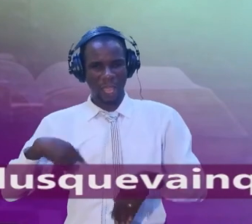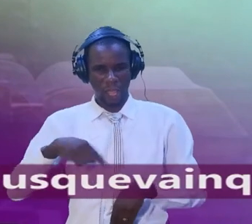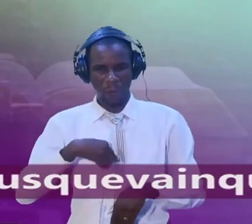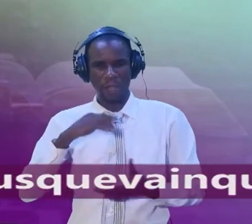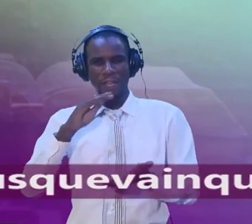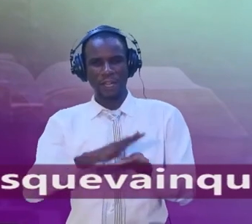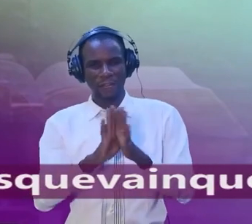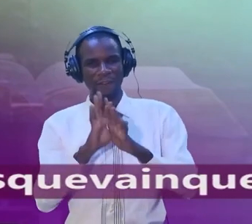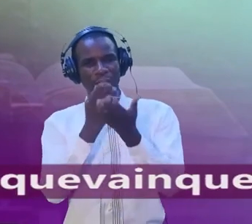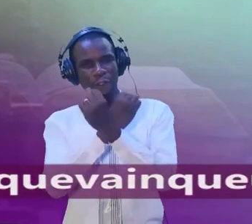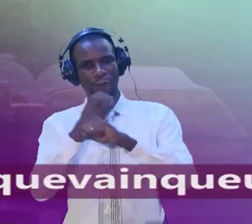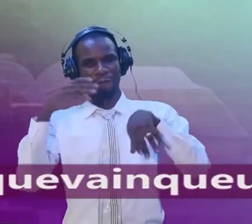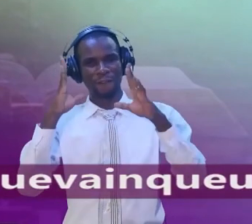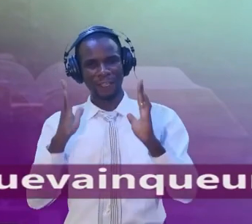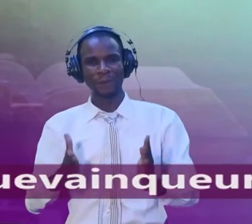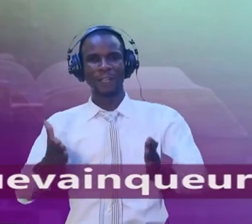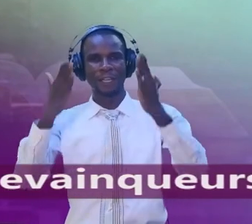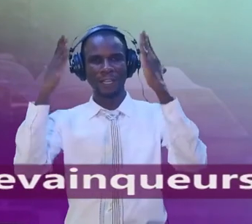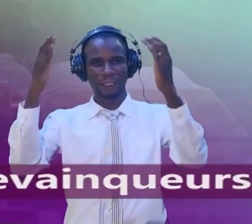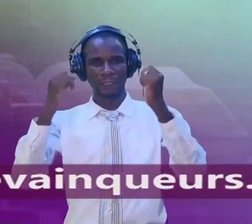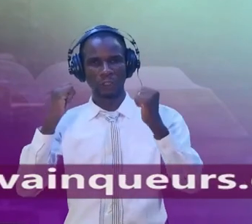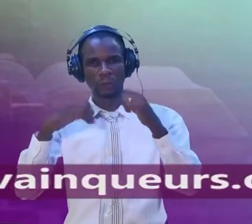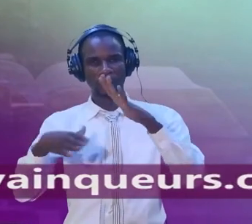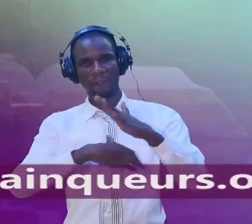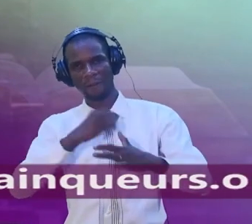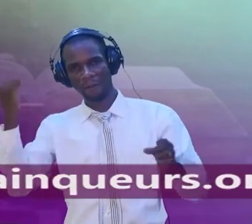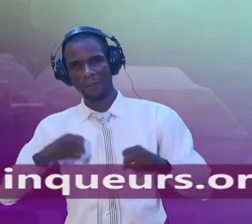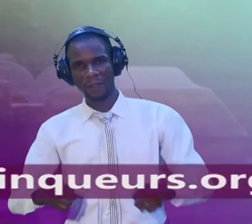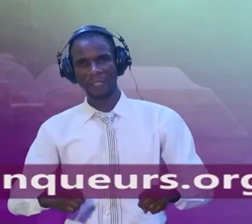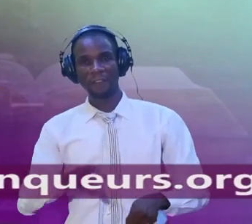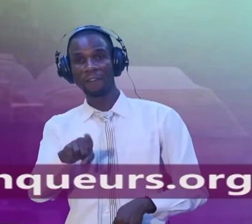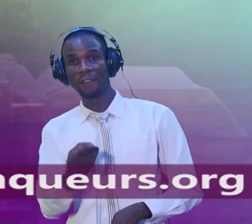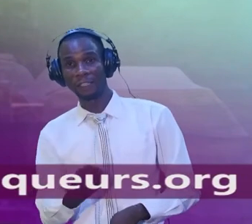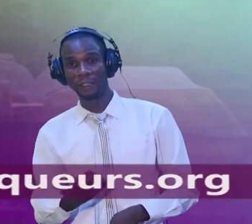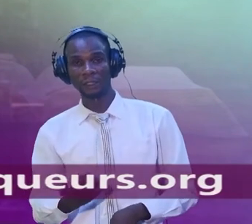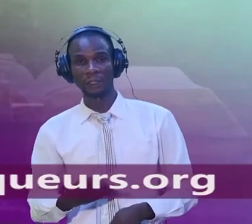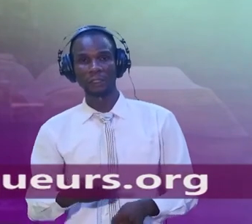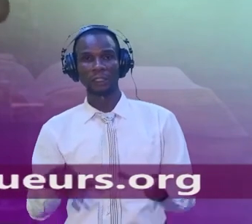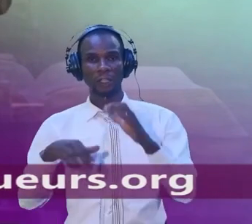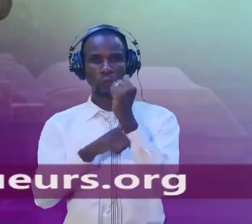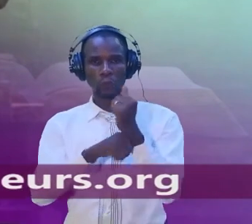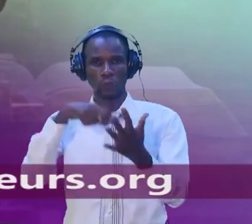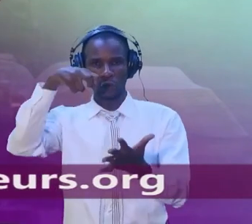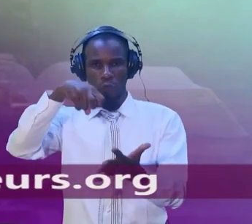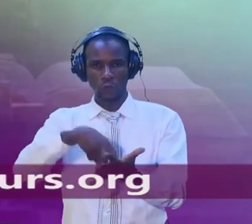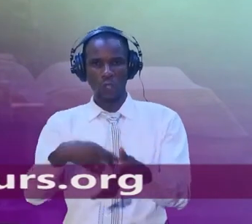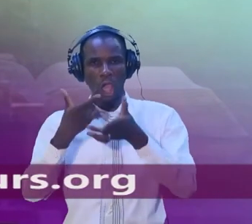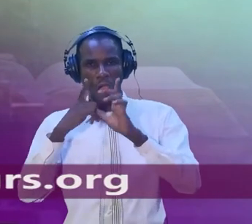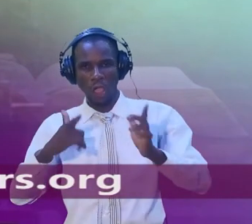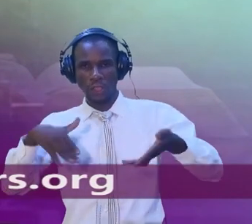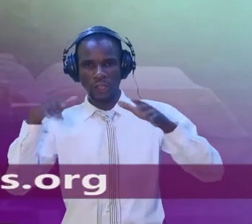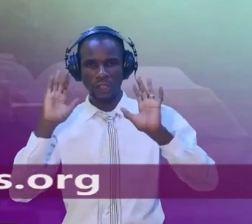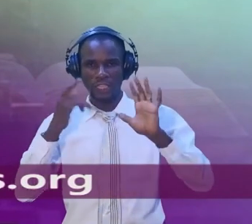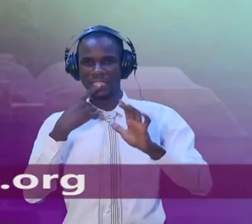Yesu alipokaa ndani wako. Tangu Yesu alipokuwa mkombozi wako. Tangu Mungu mwenye